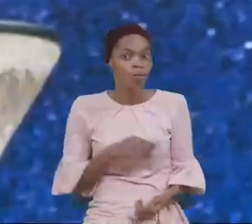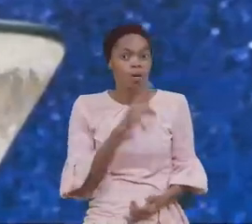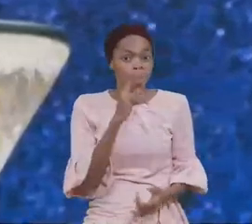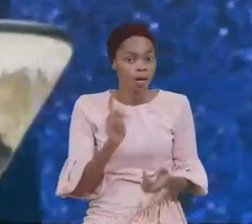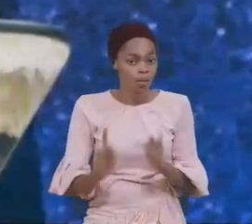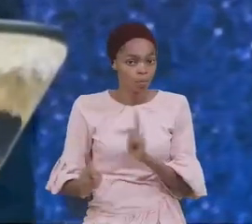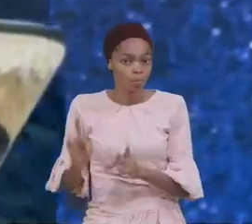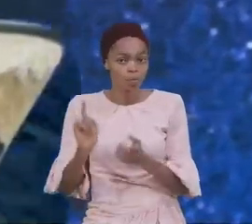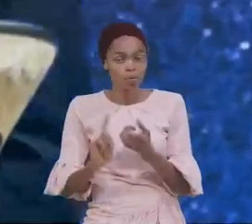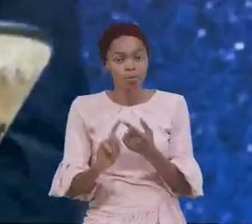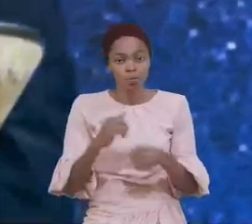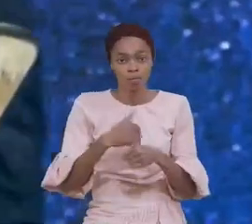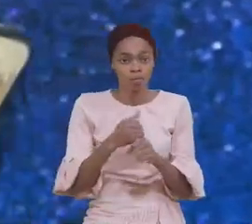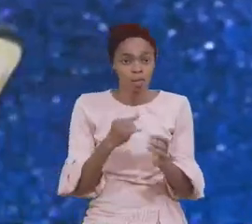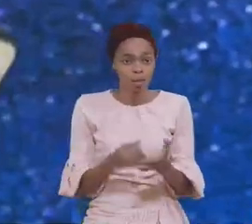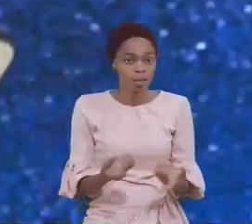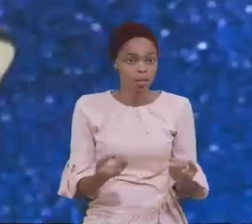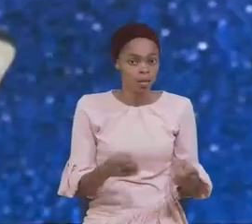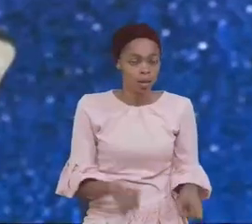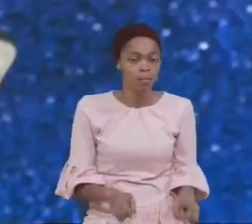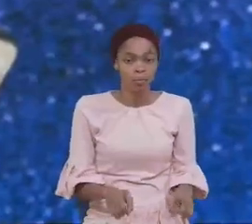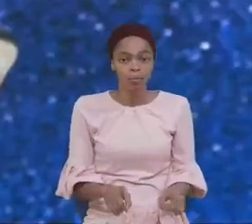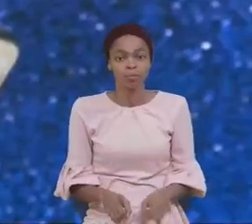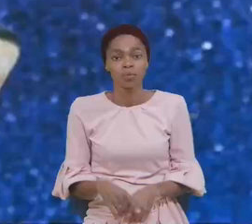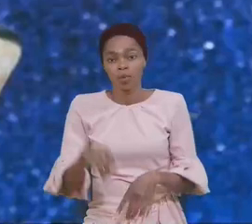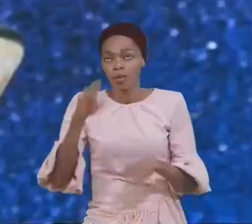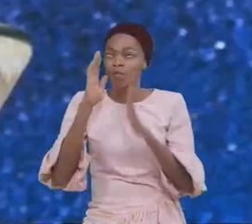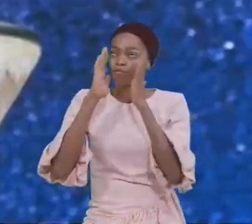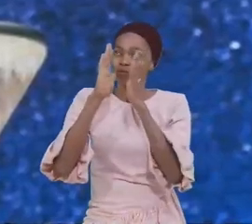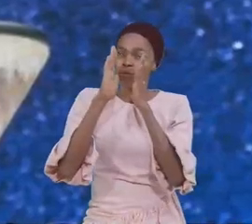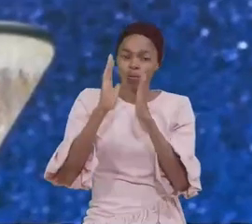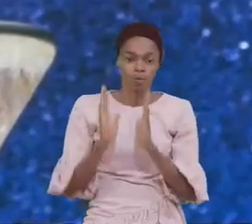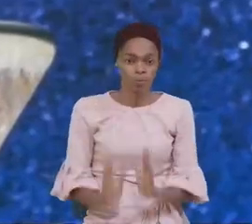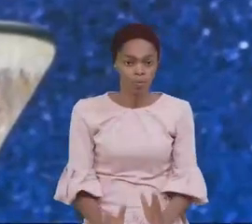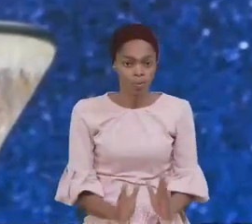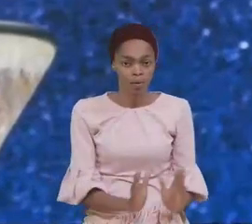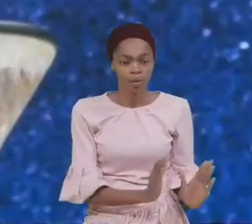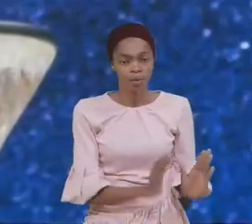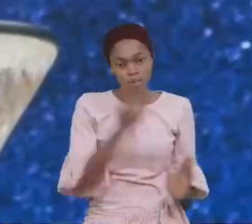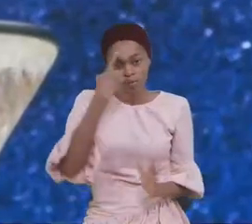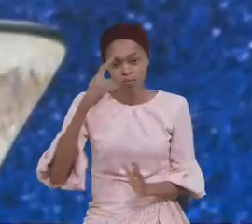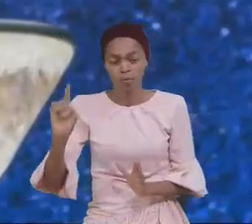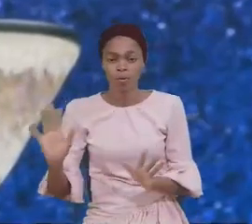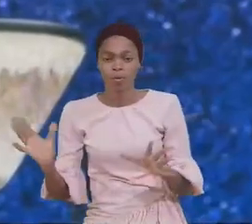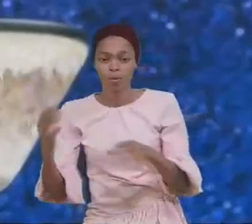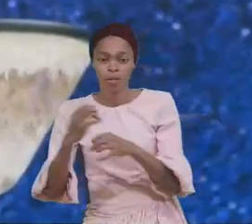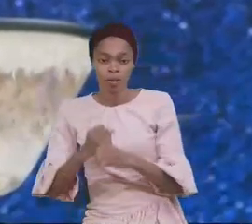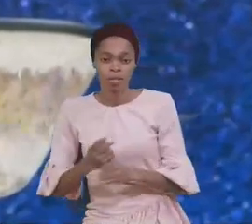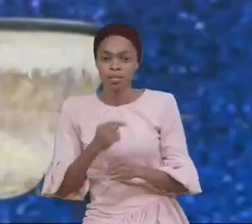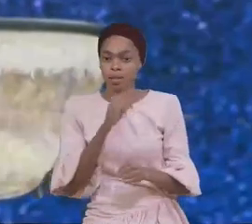maintenant faire arriver cela. La préparation focalisée pour posséder l'héritage